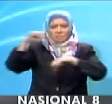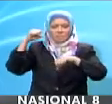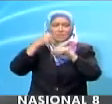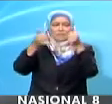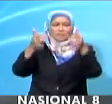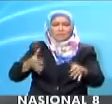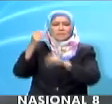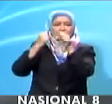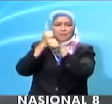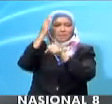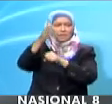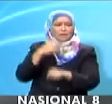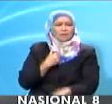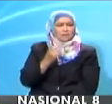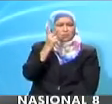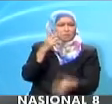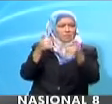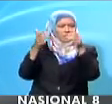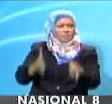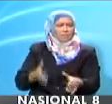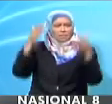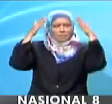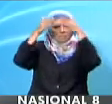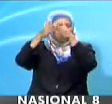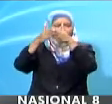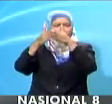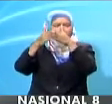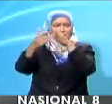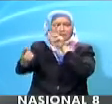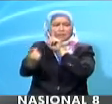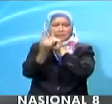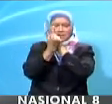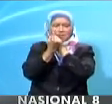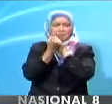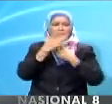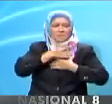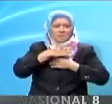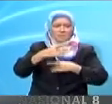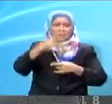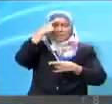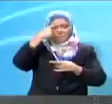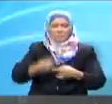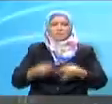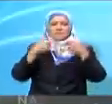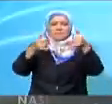Saya ada dua player Pahang dah datang jumpa saya cakap berminat sangat main untuk JDT.